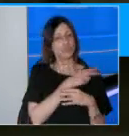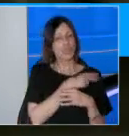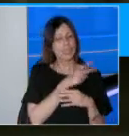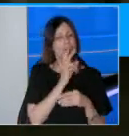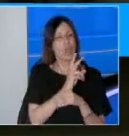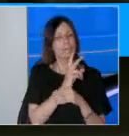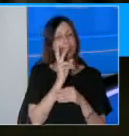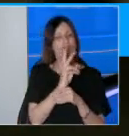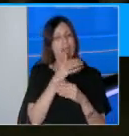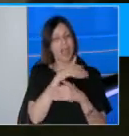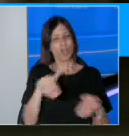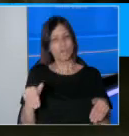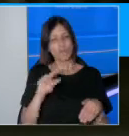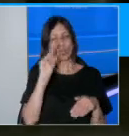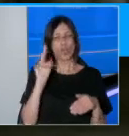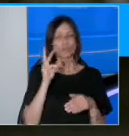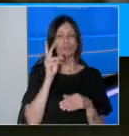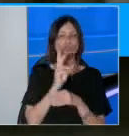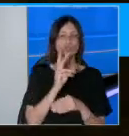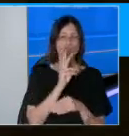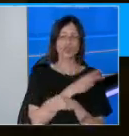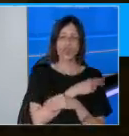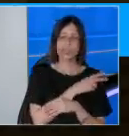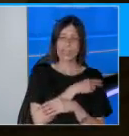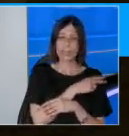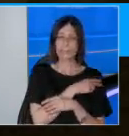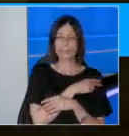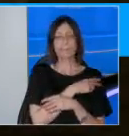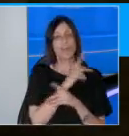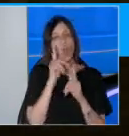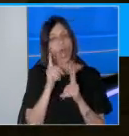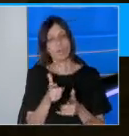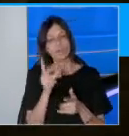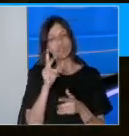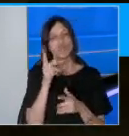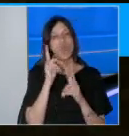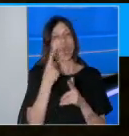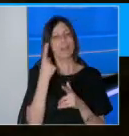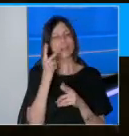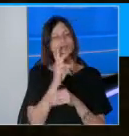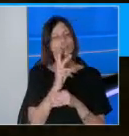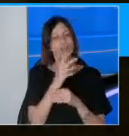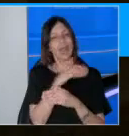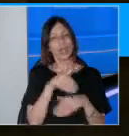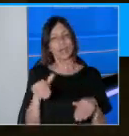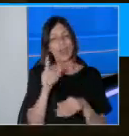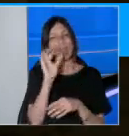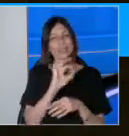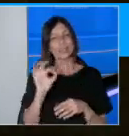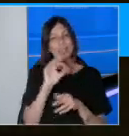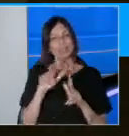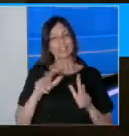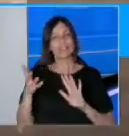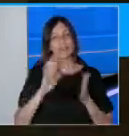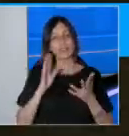כחולים, שוטרים, שוטרות, לוחמות. נאחל להם החלמה מהירה גם מכאן. יש לנו לוחם אחד של משמר הגבול שעדיין במצב בינוני בבית חולים